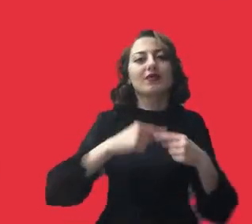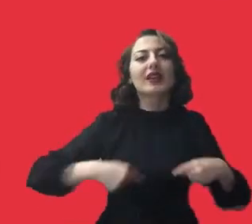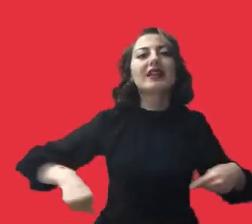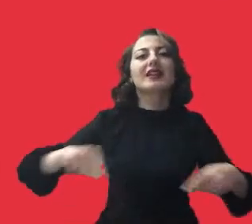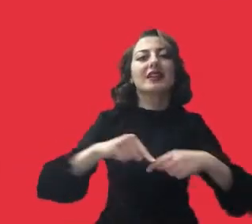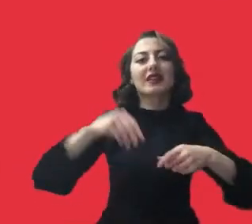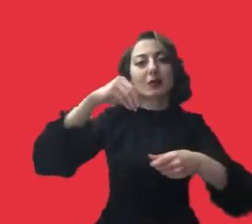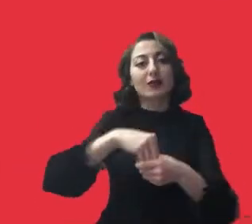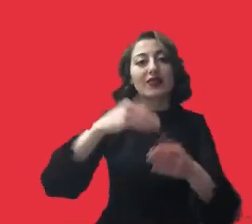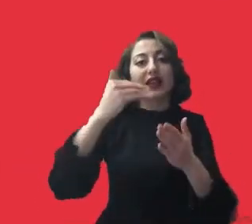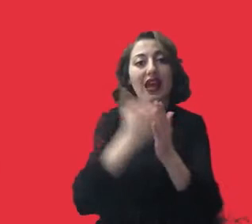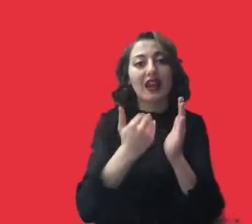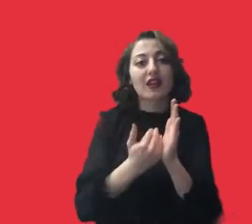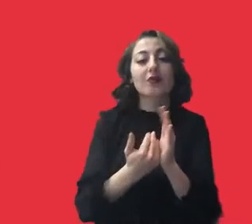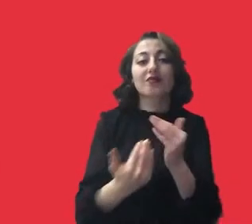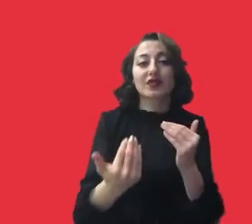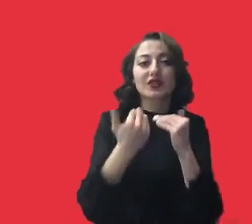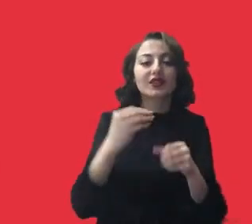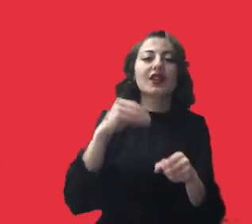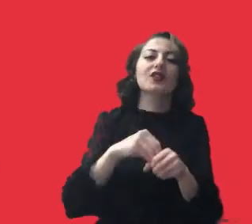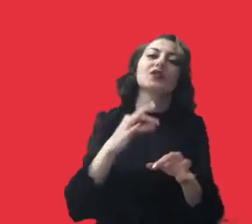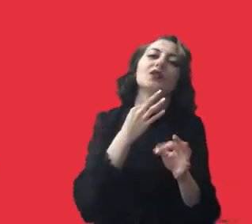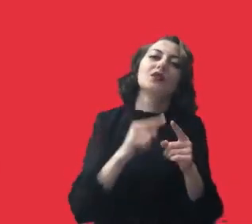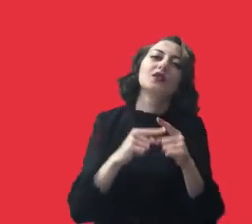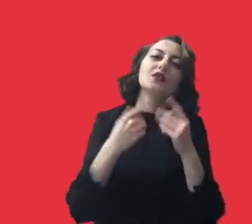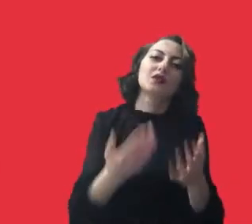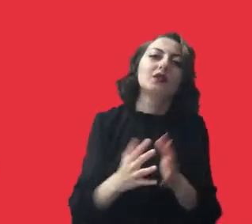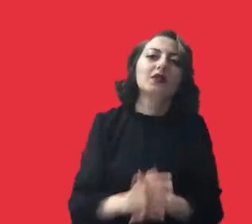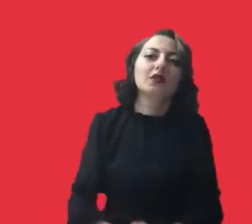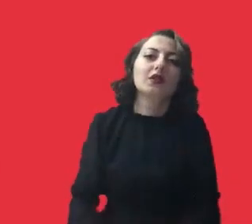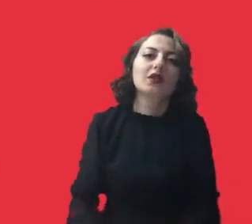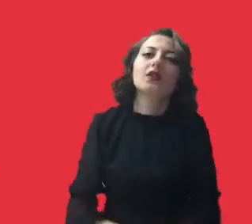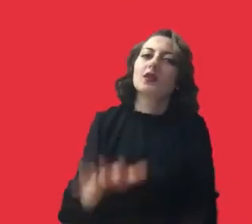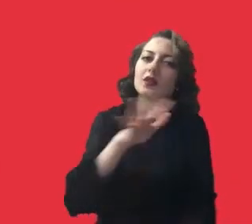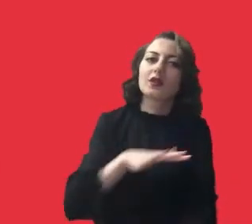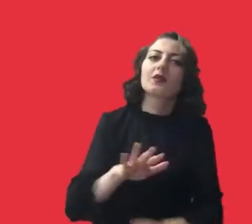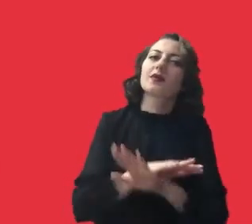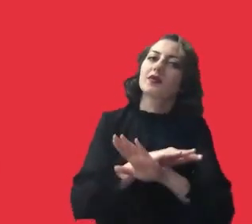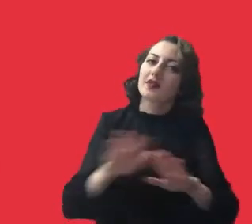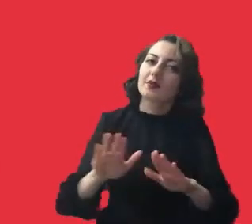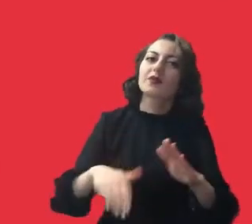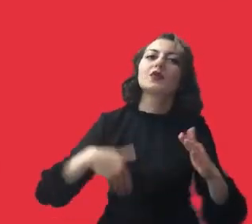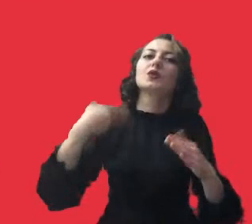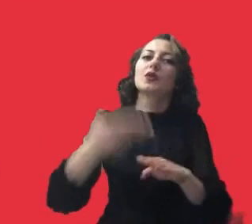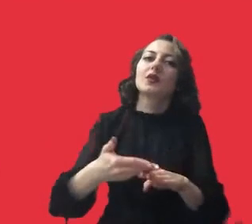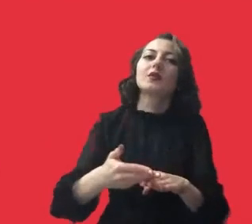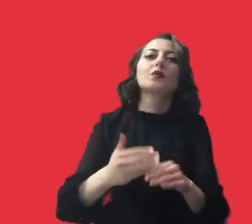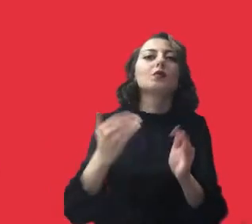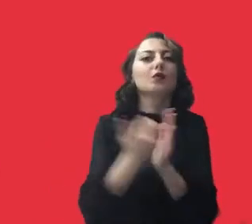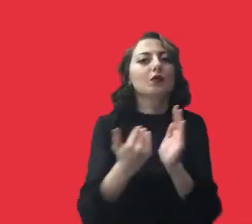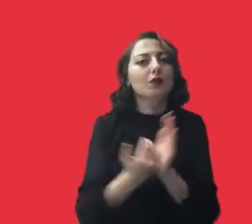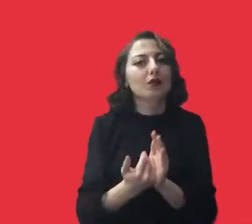etkinliğimize of course, for destek verdiği sponsoring için this event. Thank you for isterseniz their artık bir contribution sonraki as well. And with